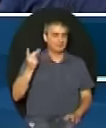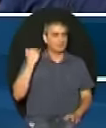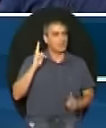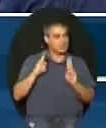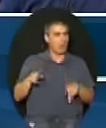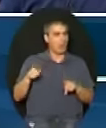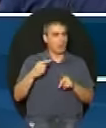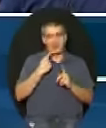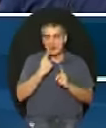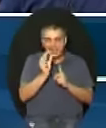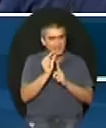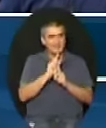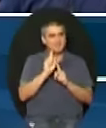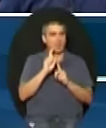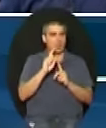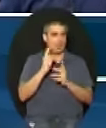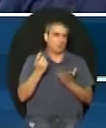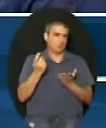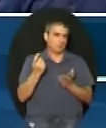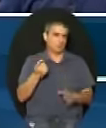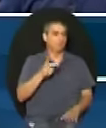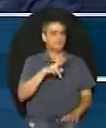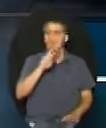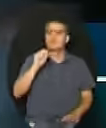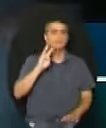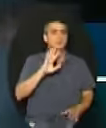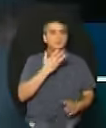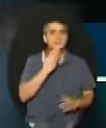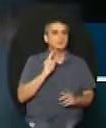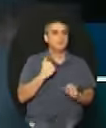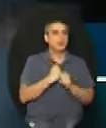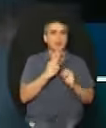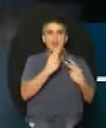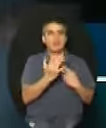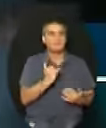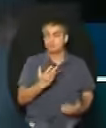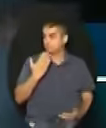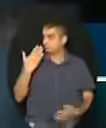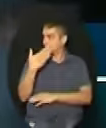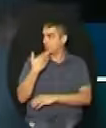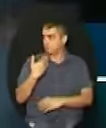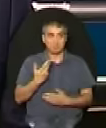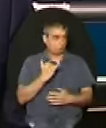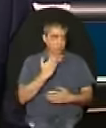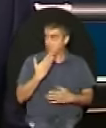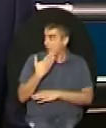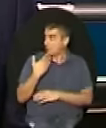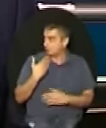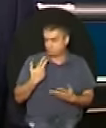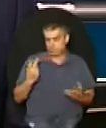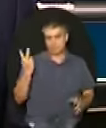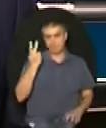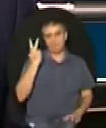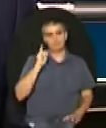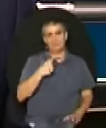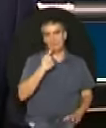יכולה להזכיר את זה, בלי לשלם מחיר פוליטי. נחמן שי, מה אנחנו צריכים להגיד? מדינת ישראל? כן, מדינת ישראל. מדינת ישראל כמובן